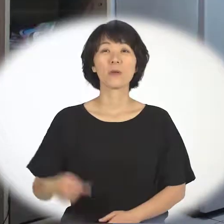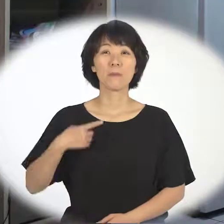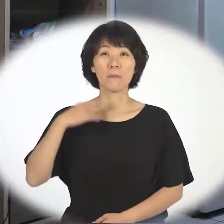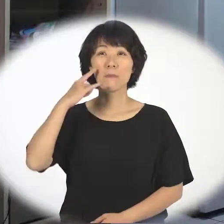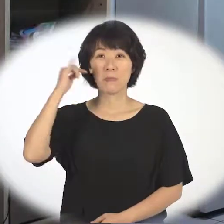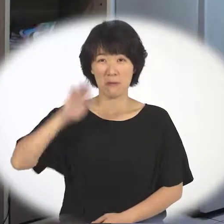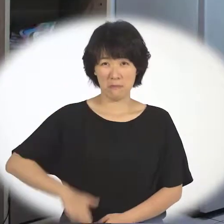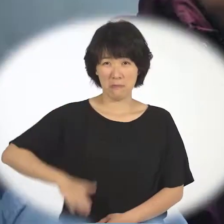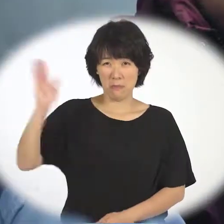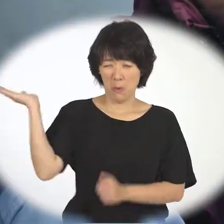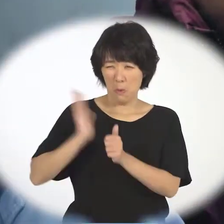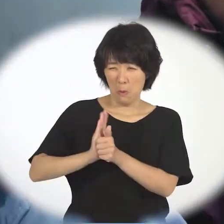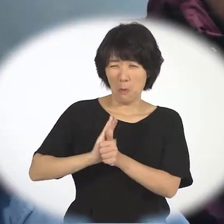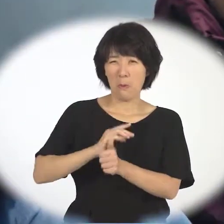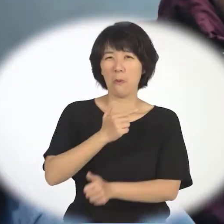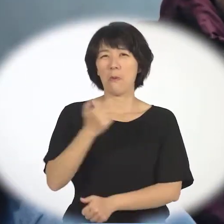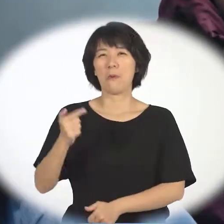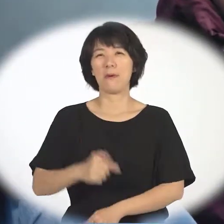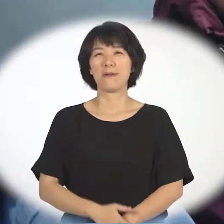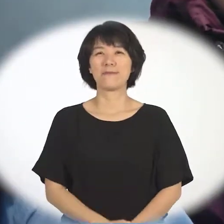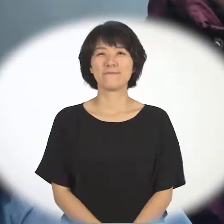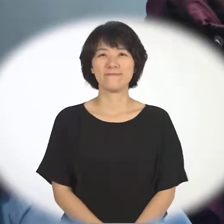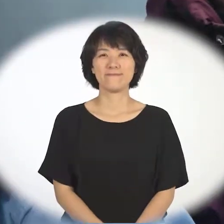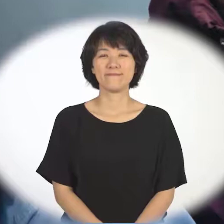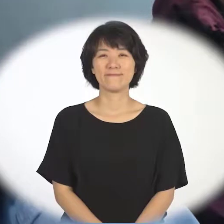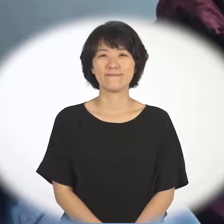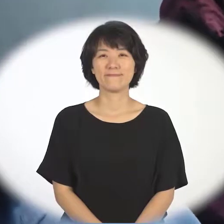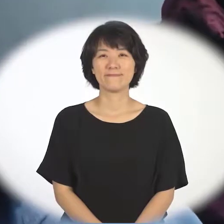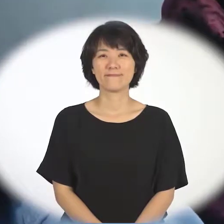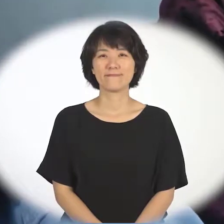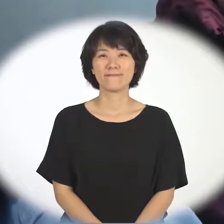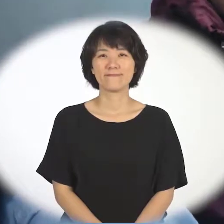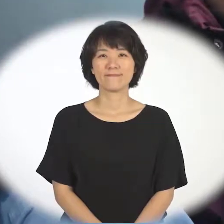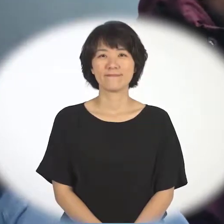我妈是最疼我了，从小她就最疼我，